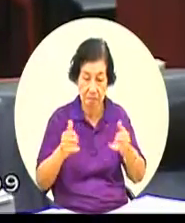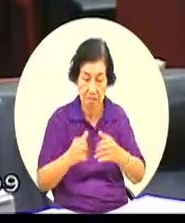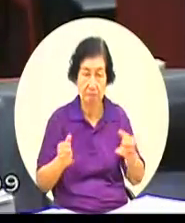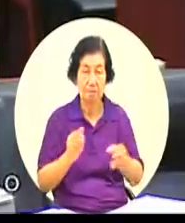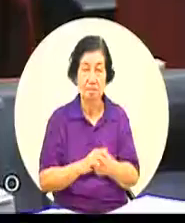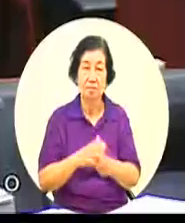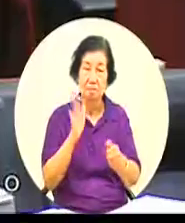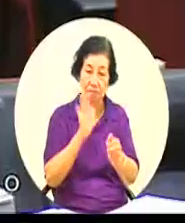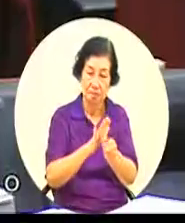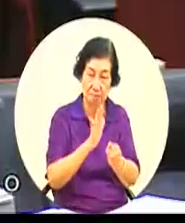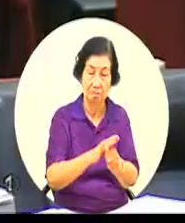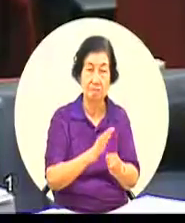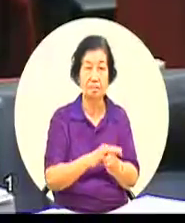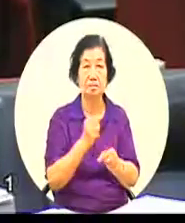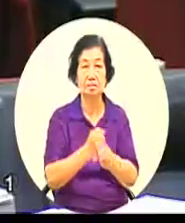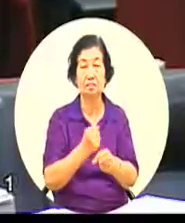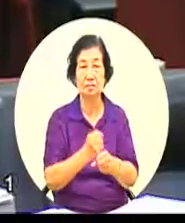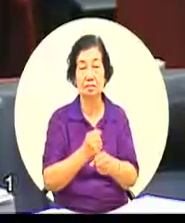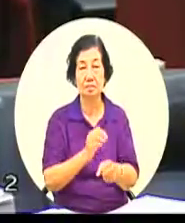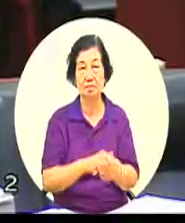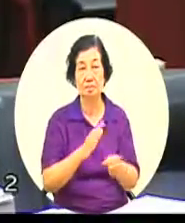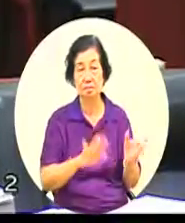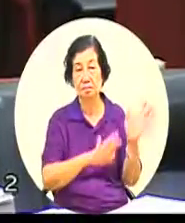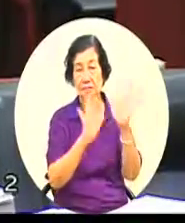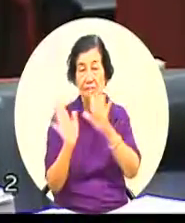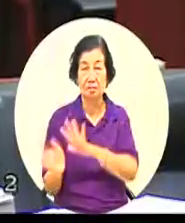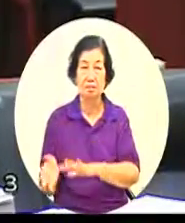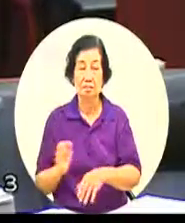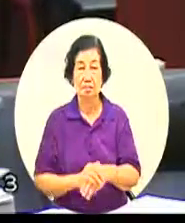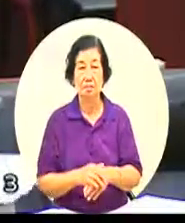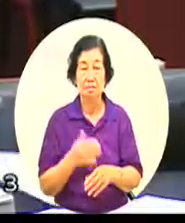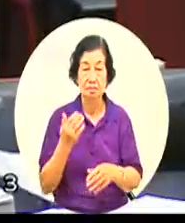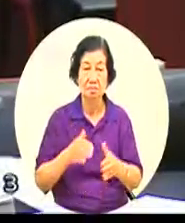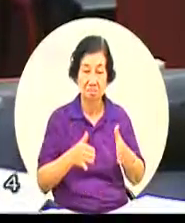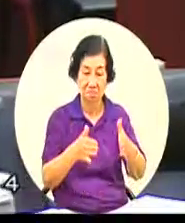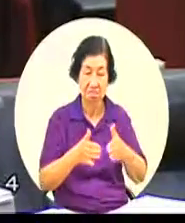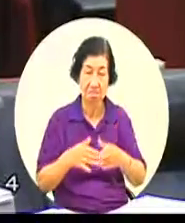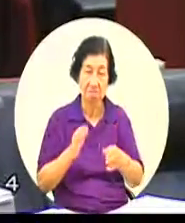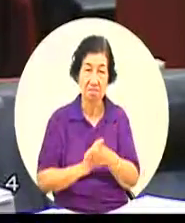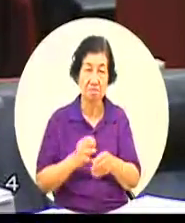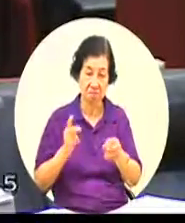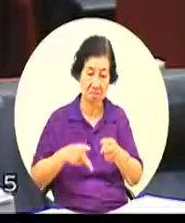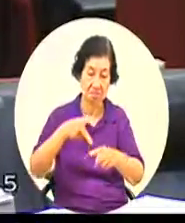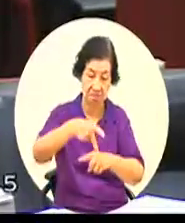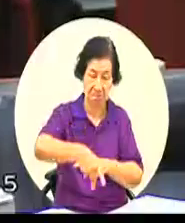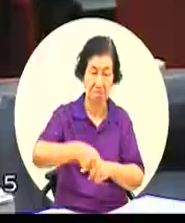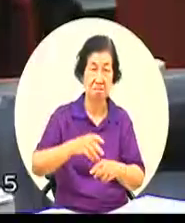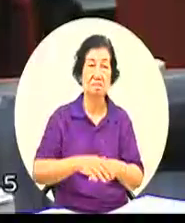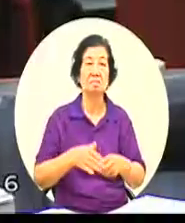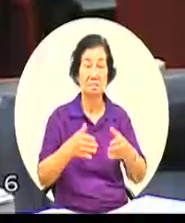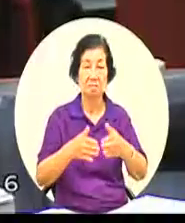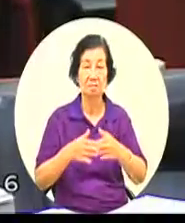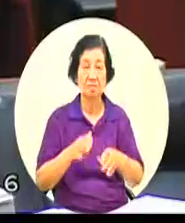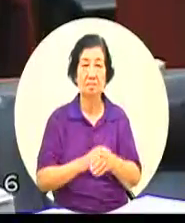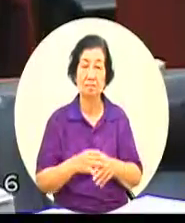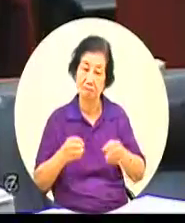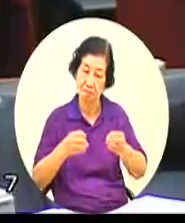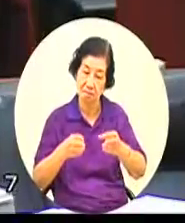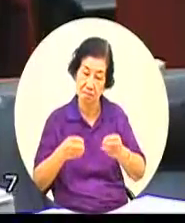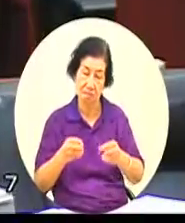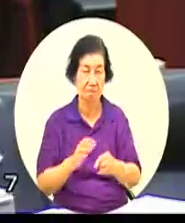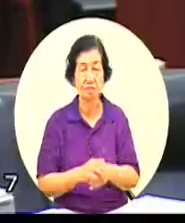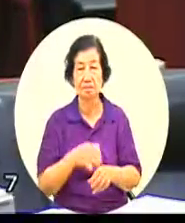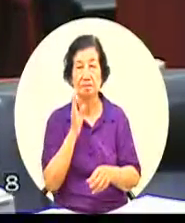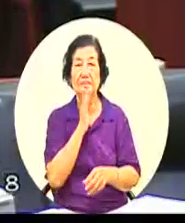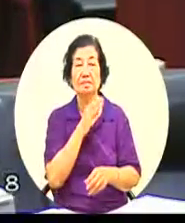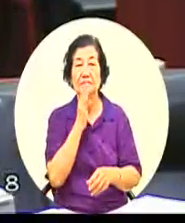处理，终究吼一定爱先打嘴啦。你若无打嘴，拢踮遐纸上谈兵吼，属于讲起拢假啦。